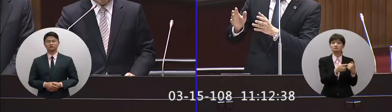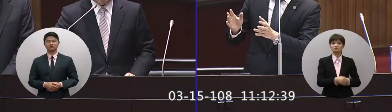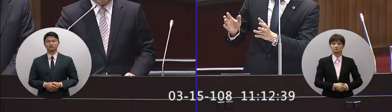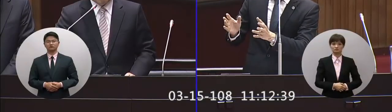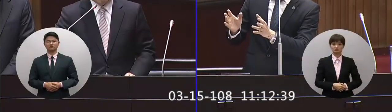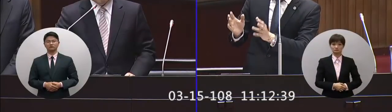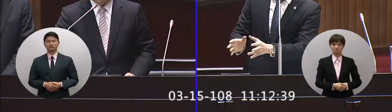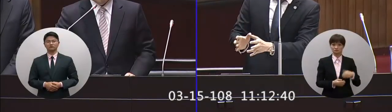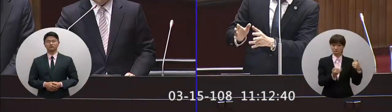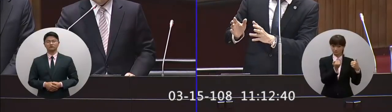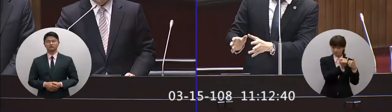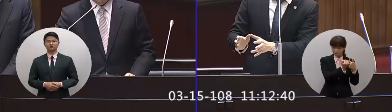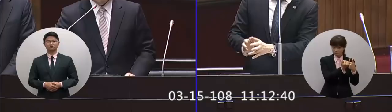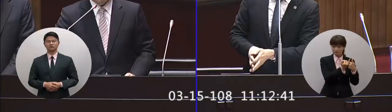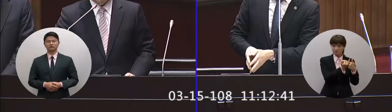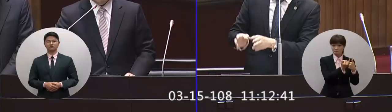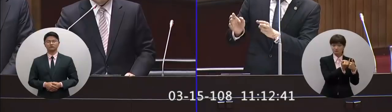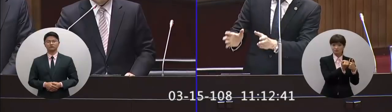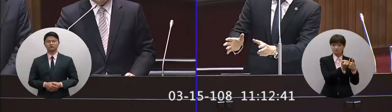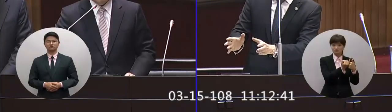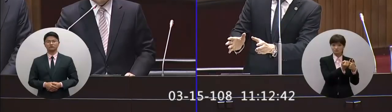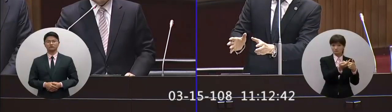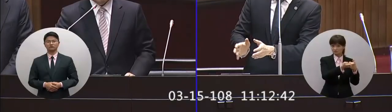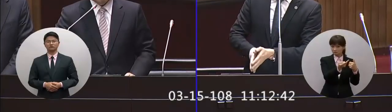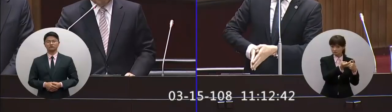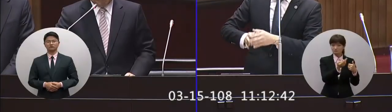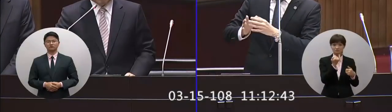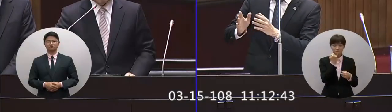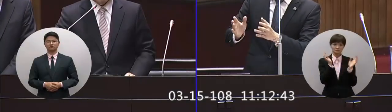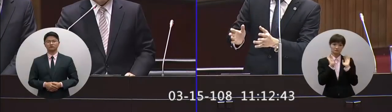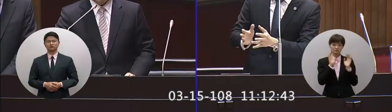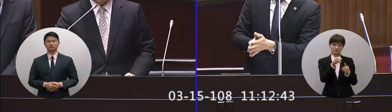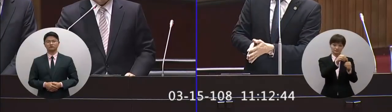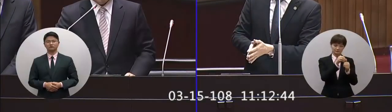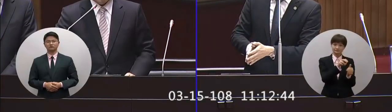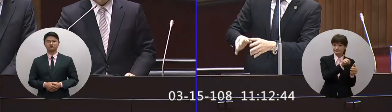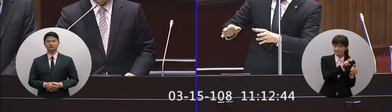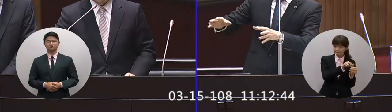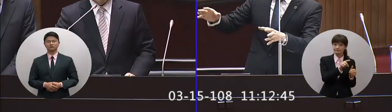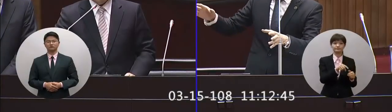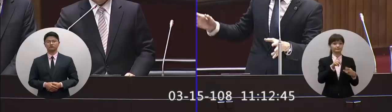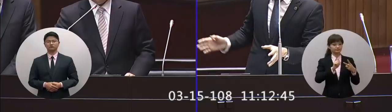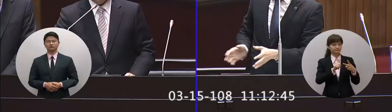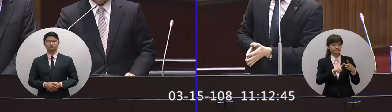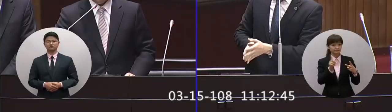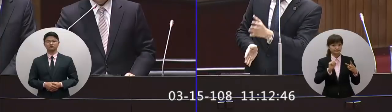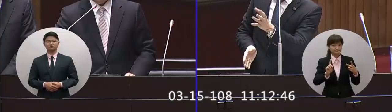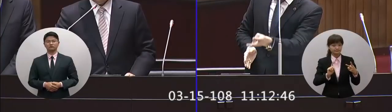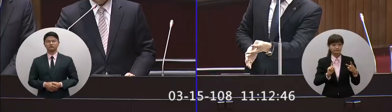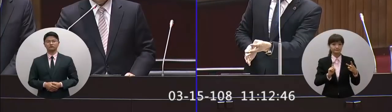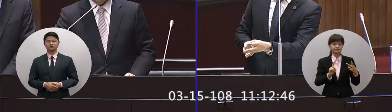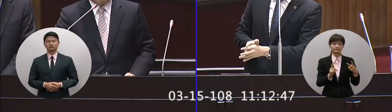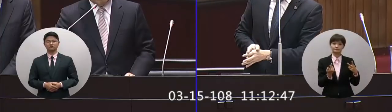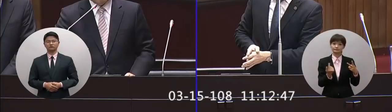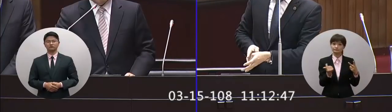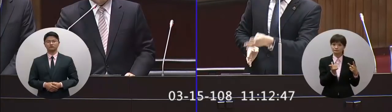包括会当这个共同这个领收养囡仔啦，吼，啊嘛会当有足侪只包括讲不管